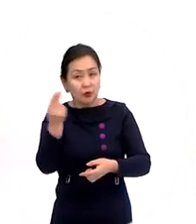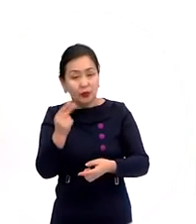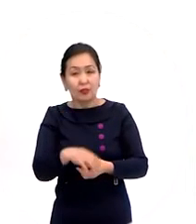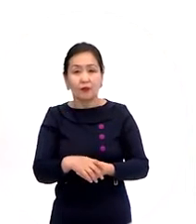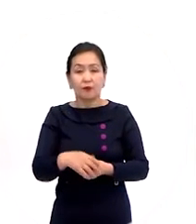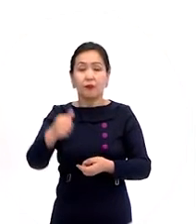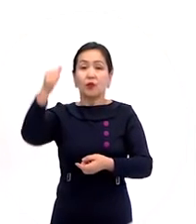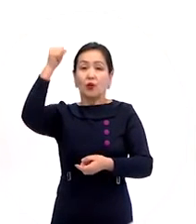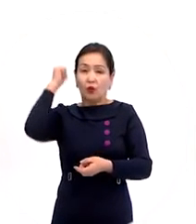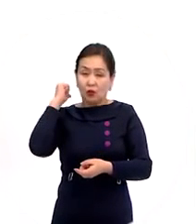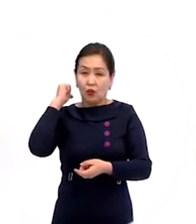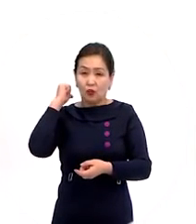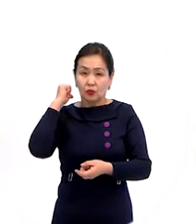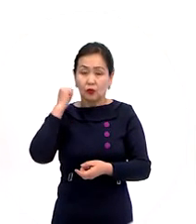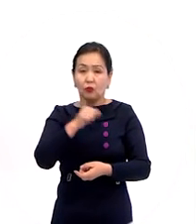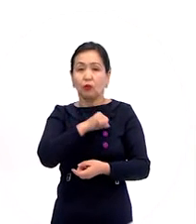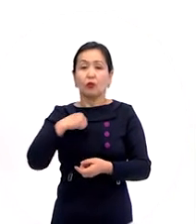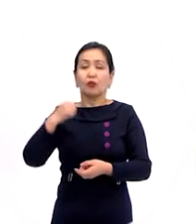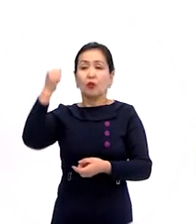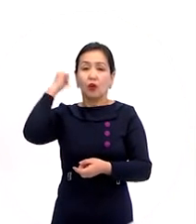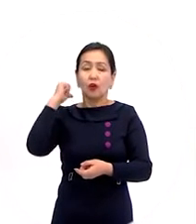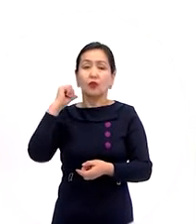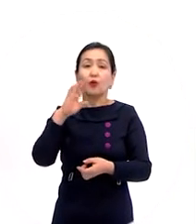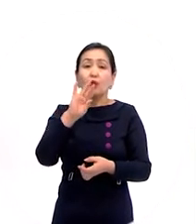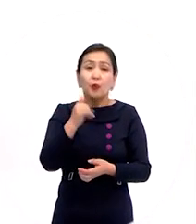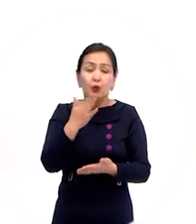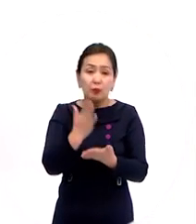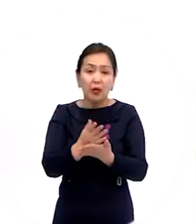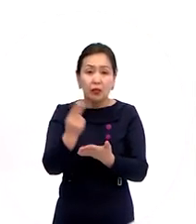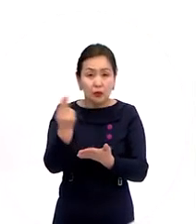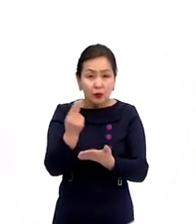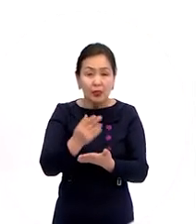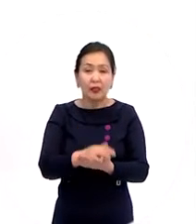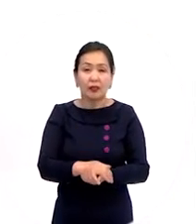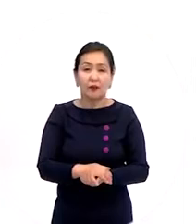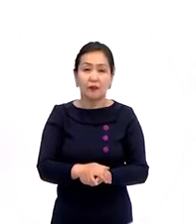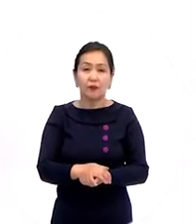Хойд зүг өөрийнхөө хойд зүгт юу байгааг зураарай.